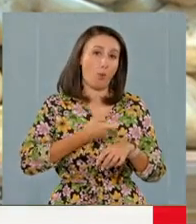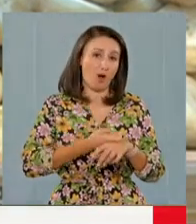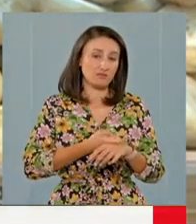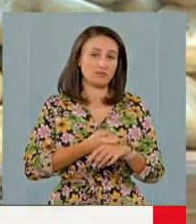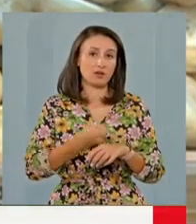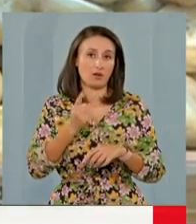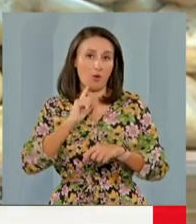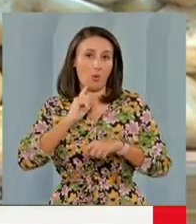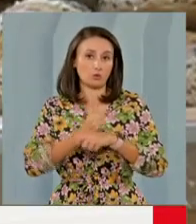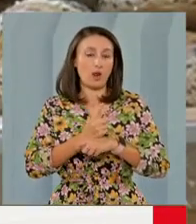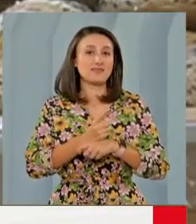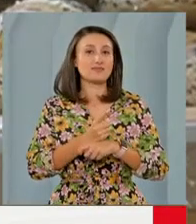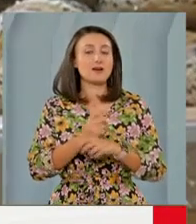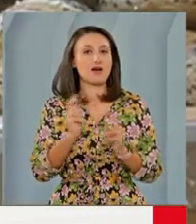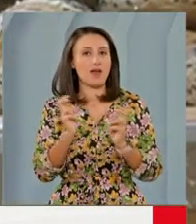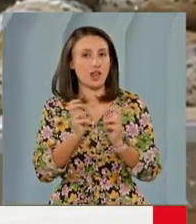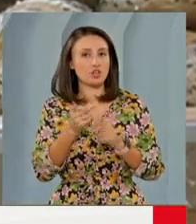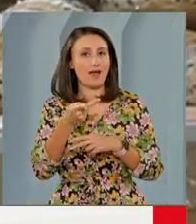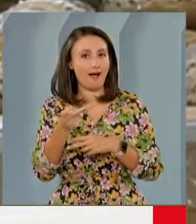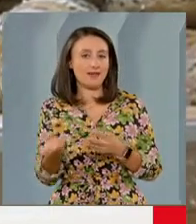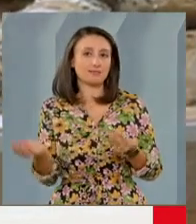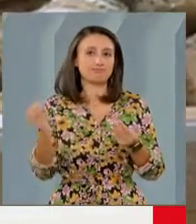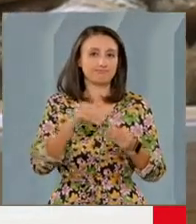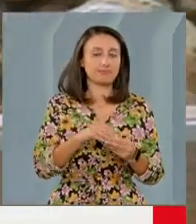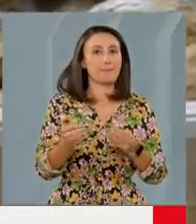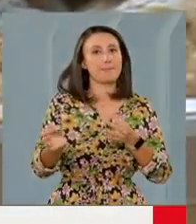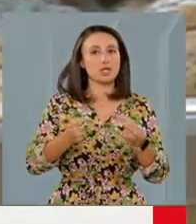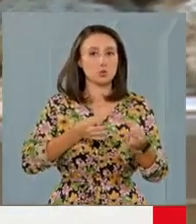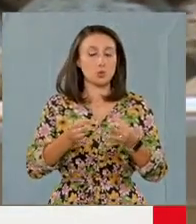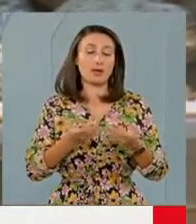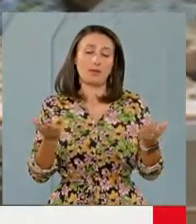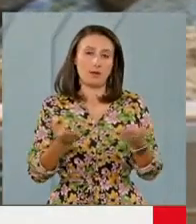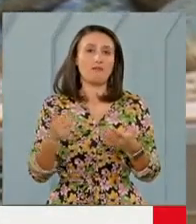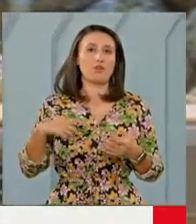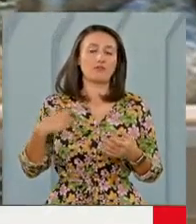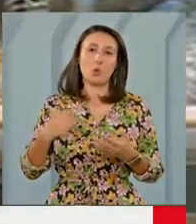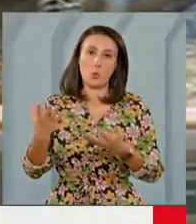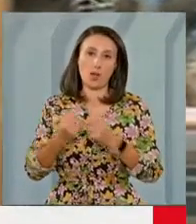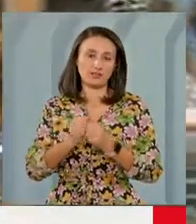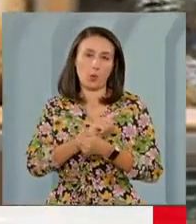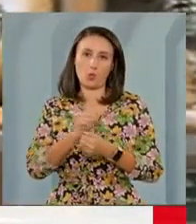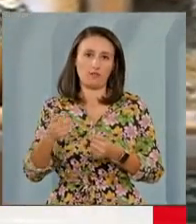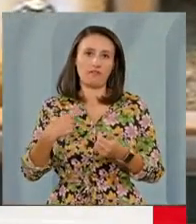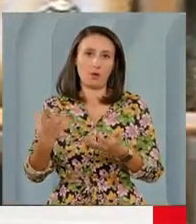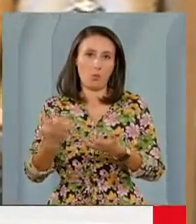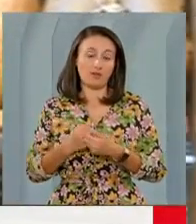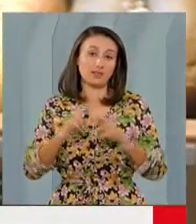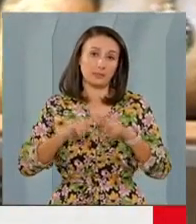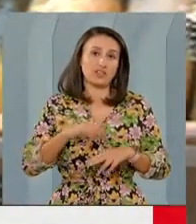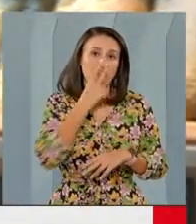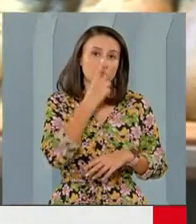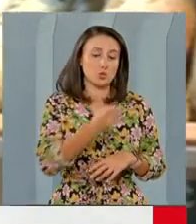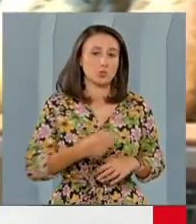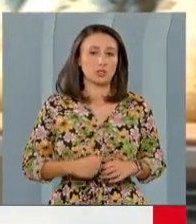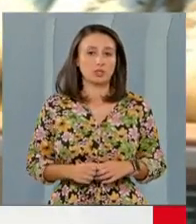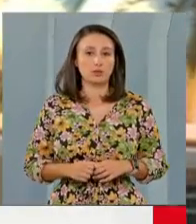ordonanță la energie și gaze cu plată și cu măsurile pe care vor fi luate sau nu vor fi luate de mână de văzut în ceea ce